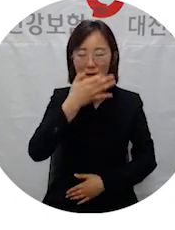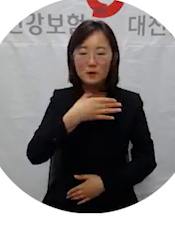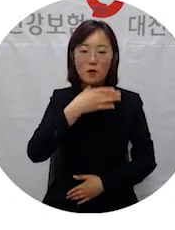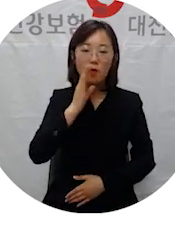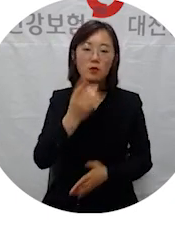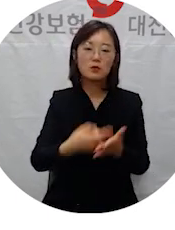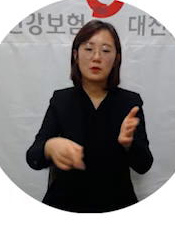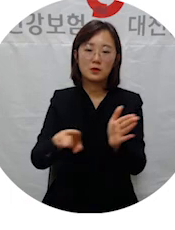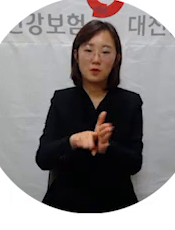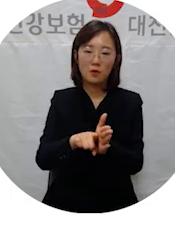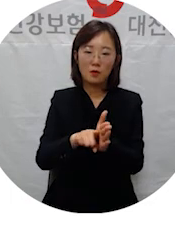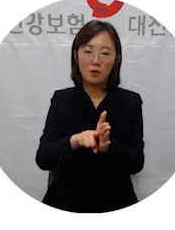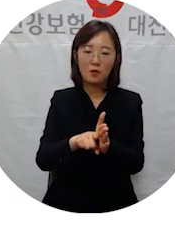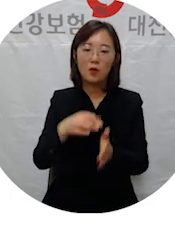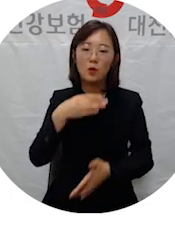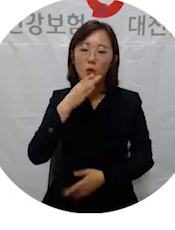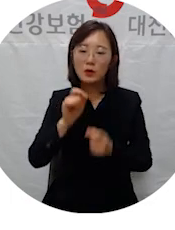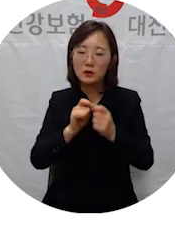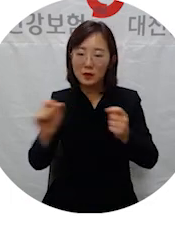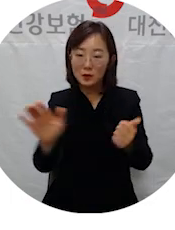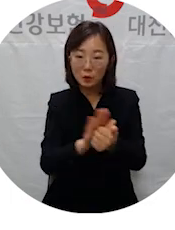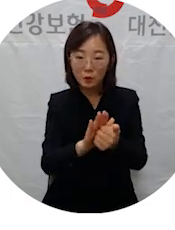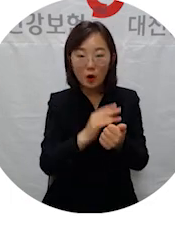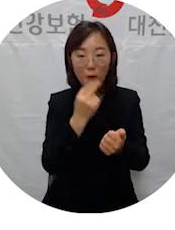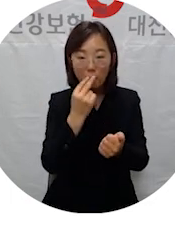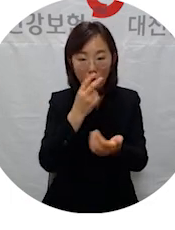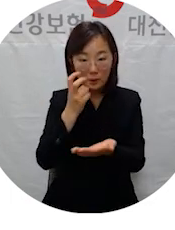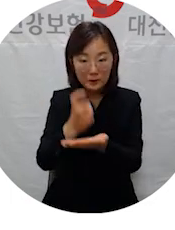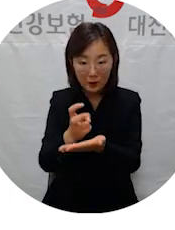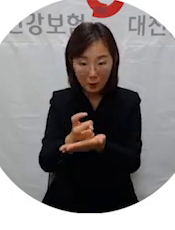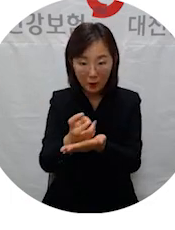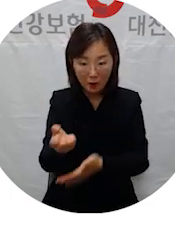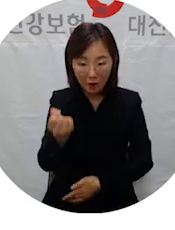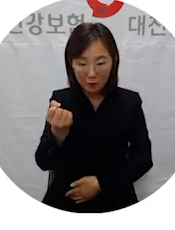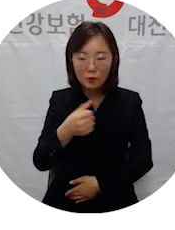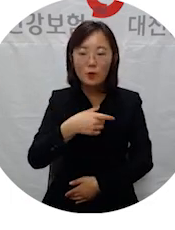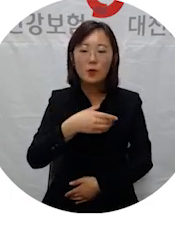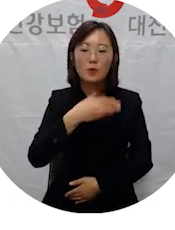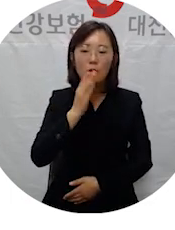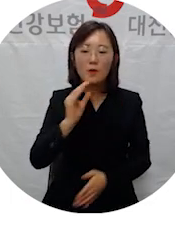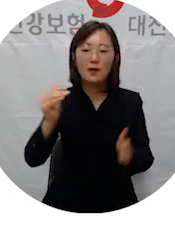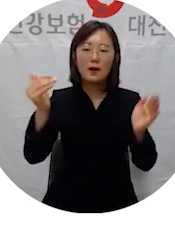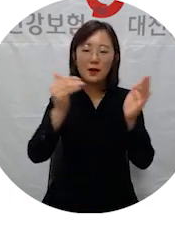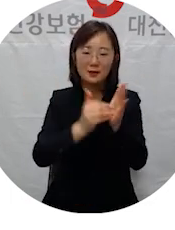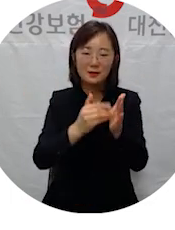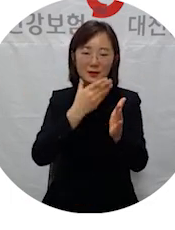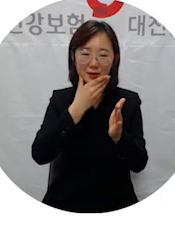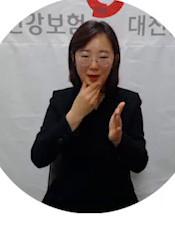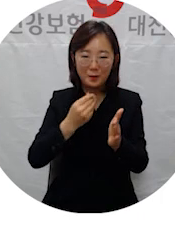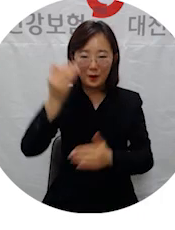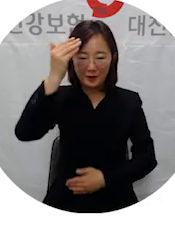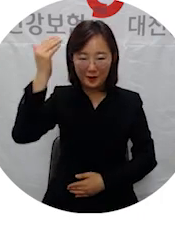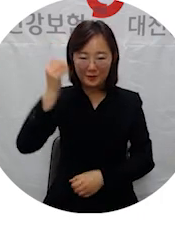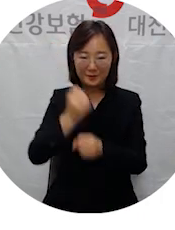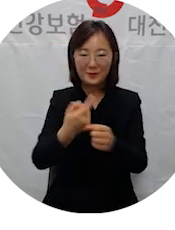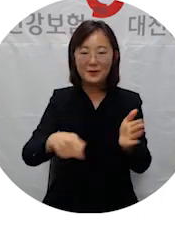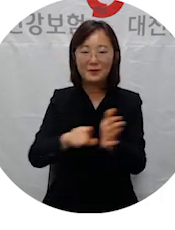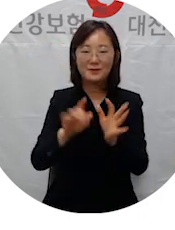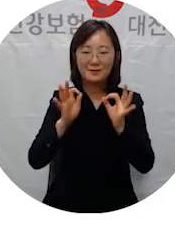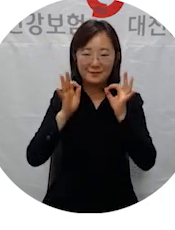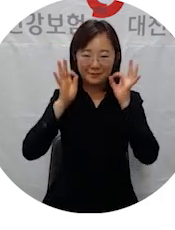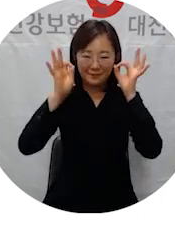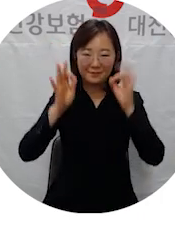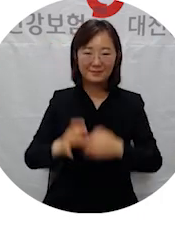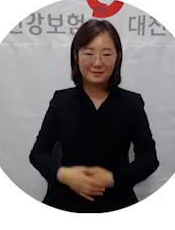실천합니다. 혼자서 일상생활이 힘든 어르신들을 위한 노인 장기 요양보험 제도로 인해